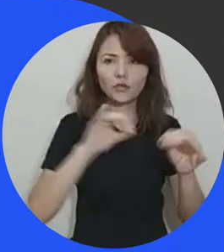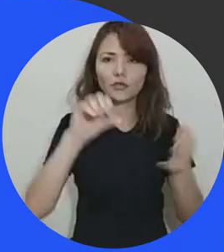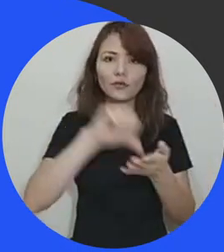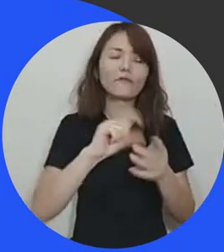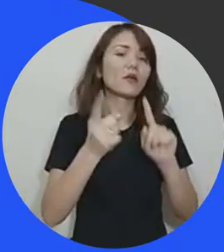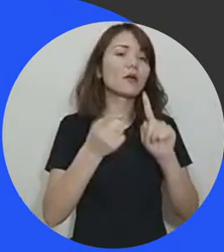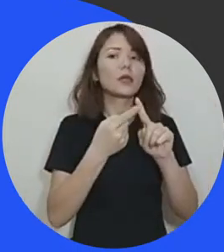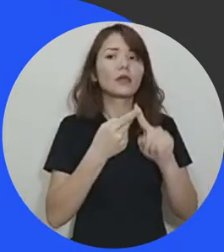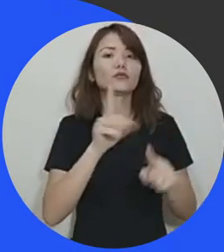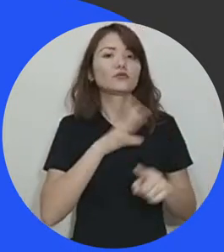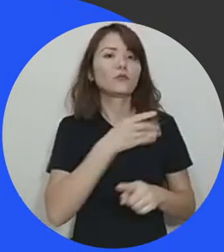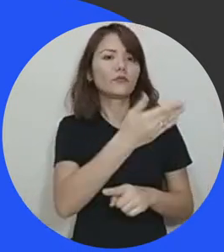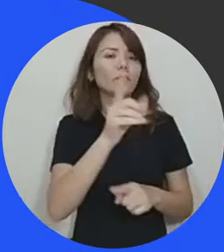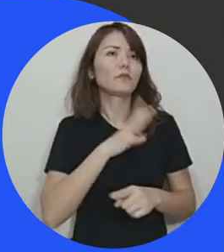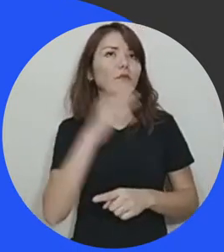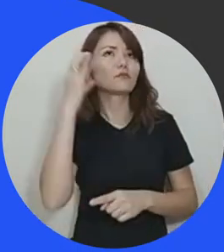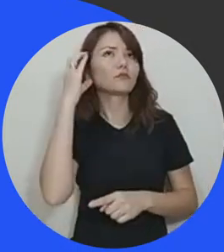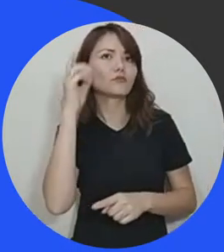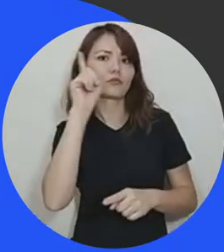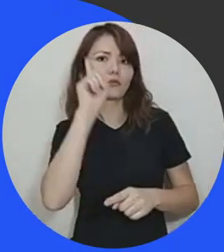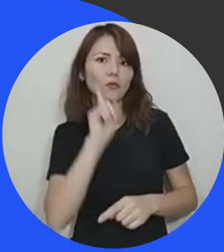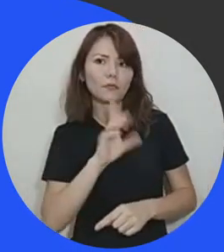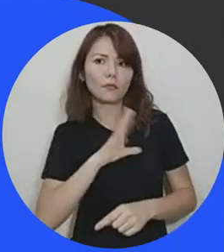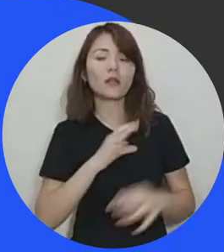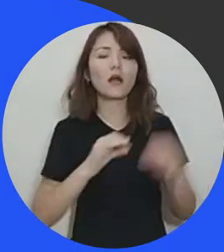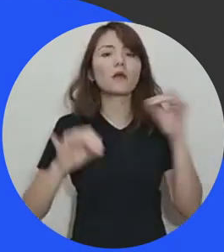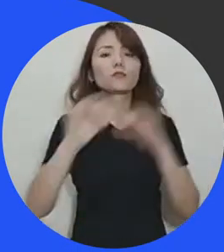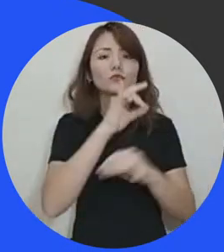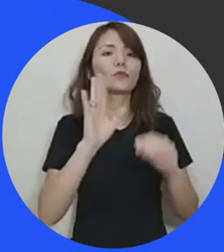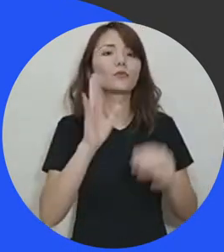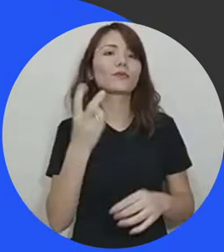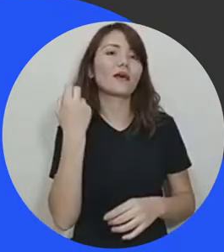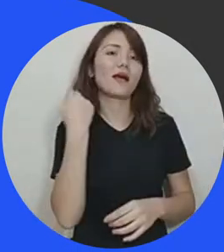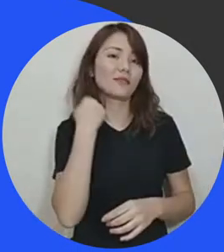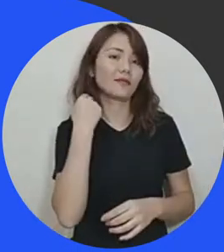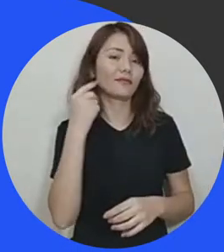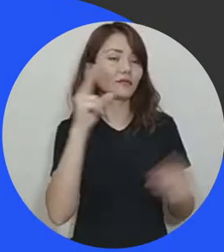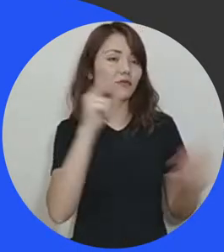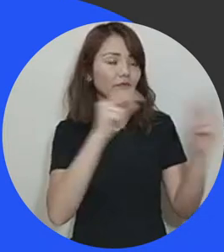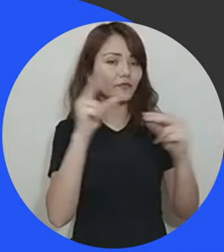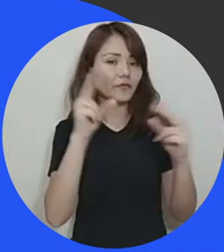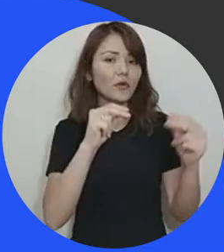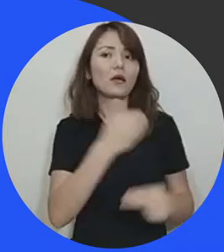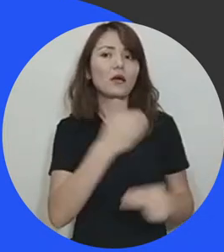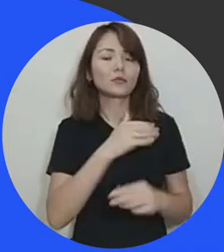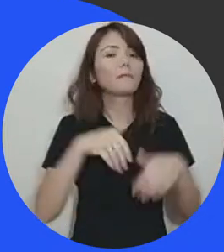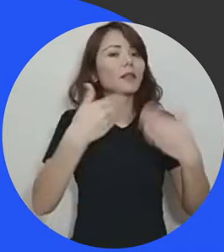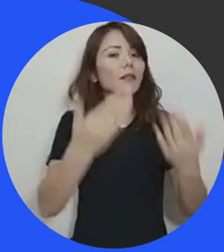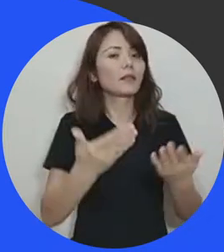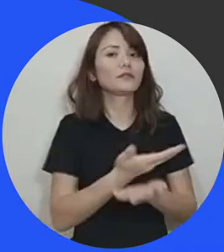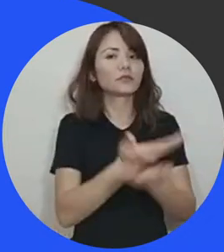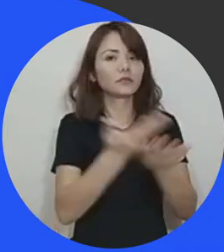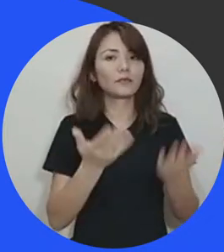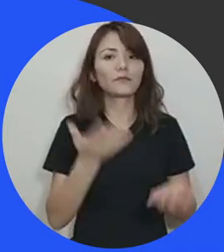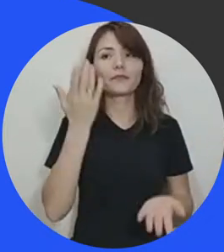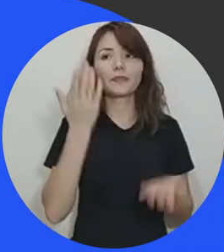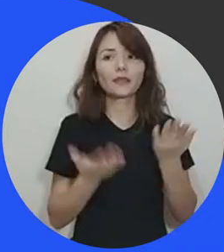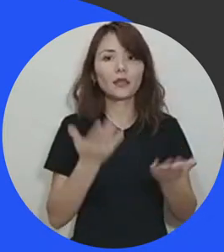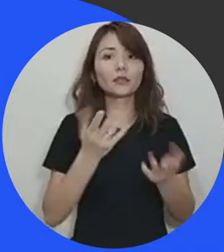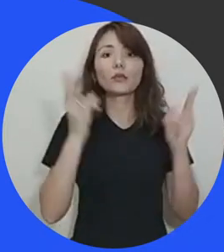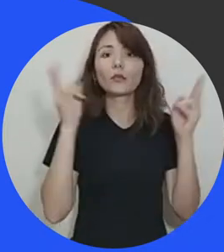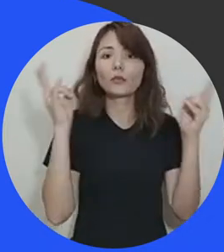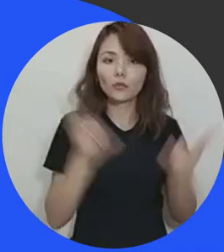во-первых, чтобы вам было комфортно слушать, обсуждение будет на английском языке, мы хотели вам предложить, если